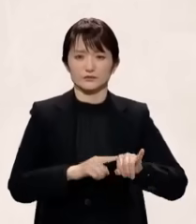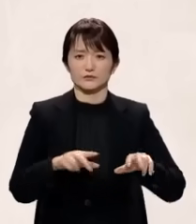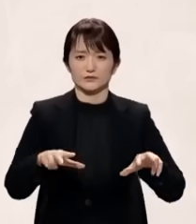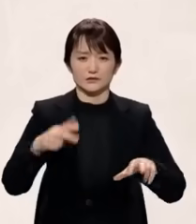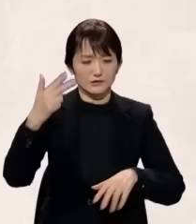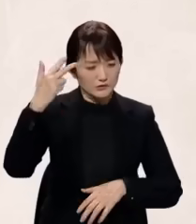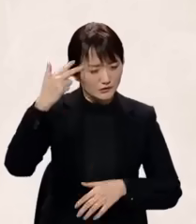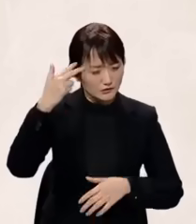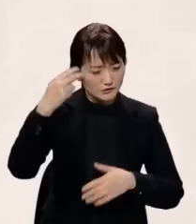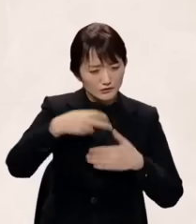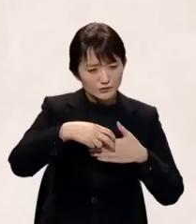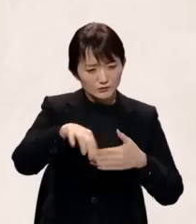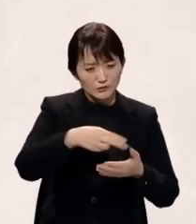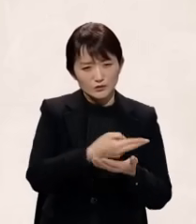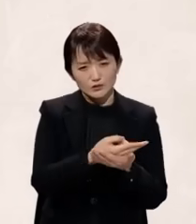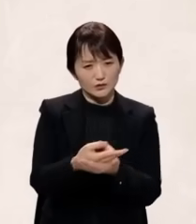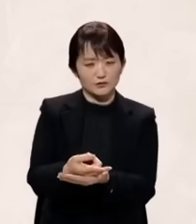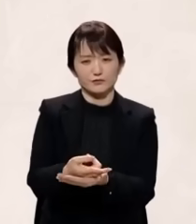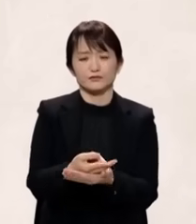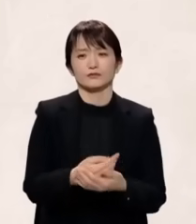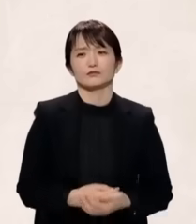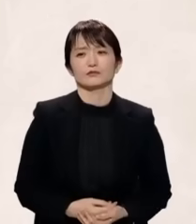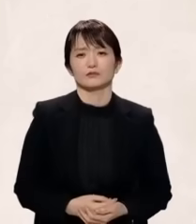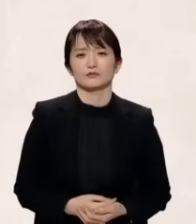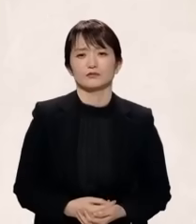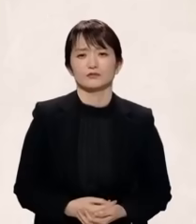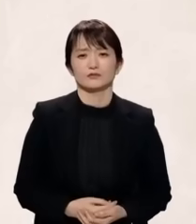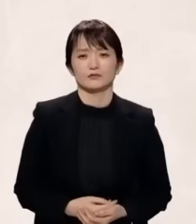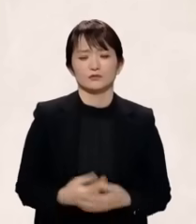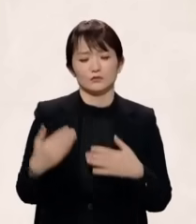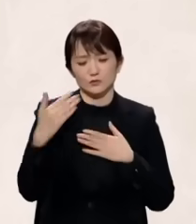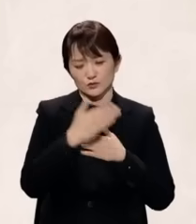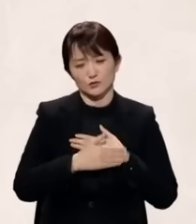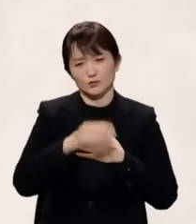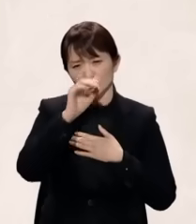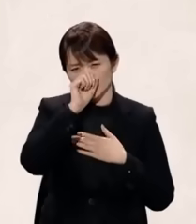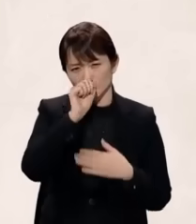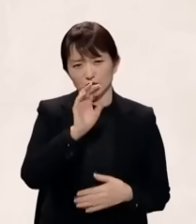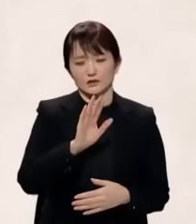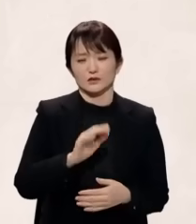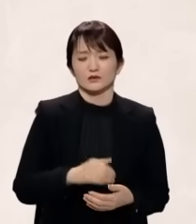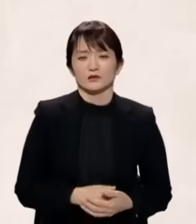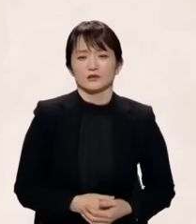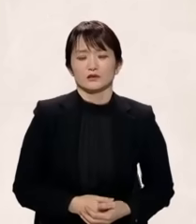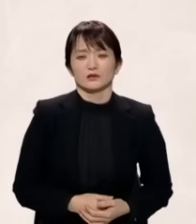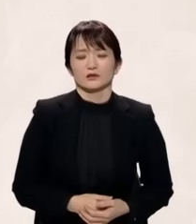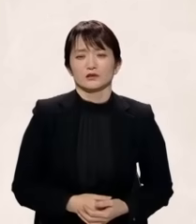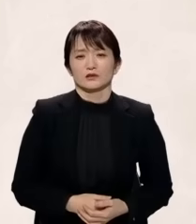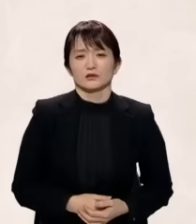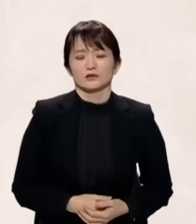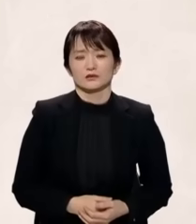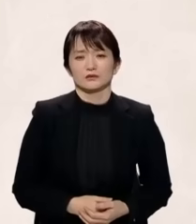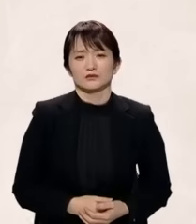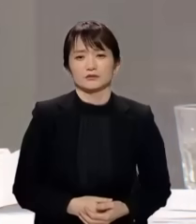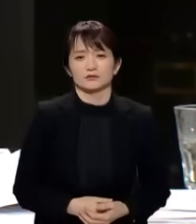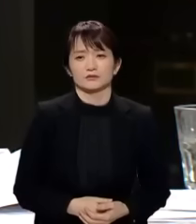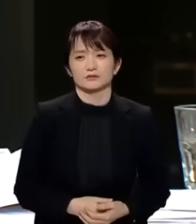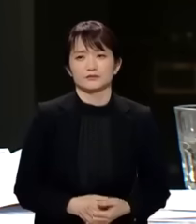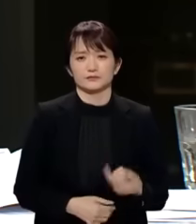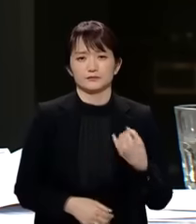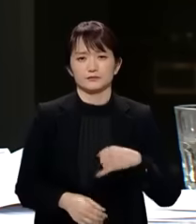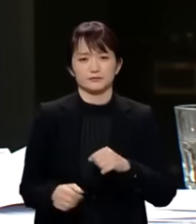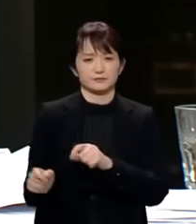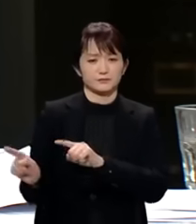정신병원 폐쇄병동에 있을 정도로 너무너무 상태가 안 좋다고 합니다 자이 아이의 어떤 회복을